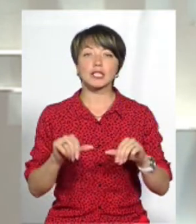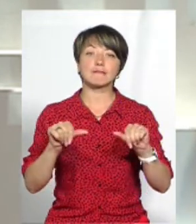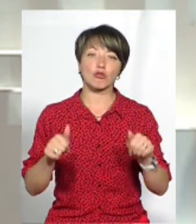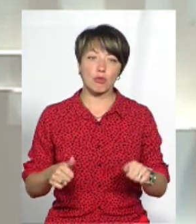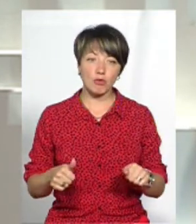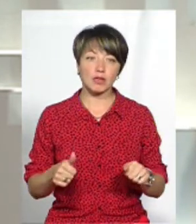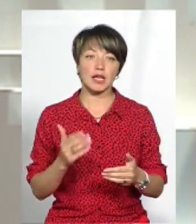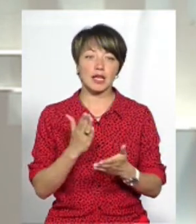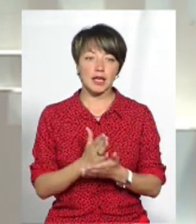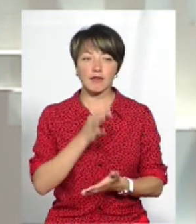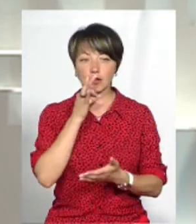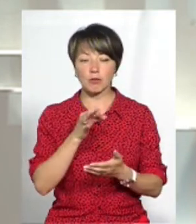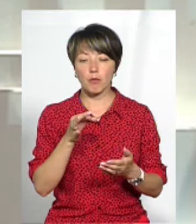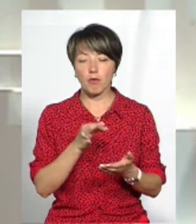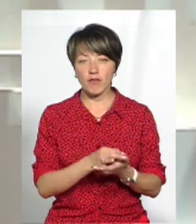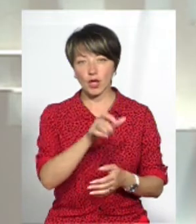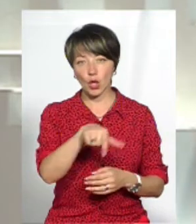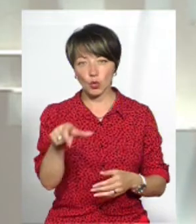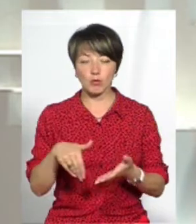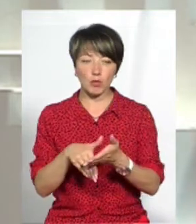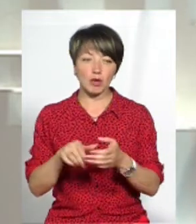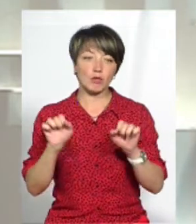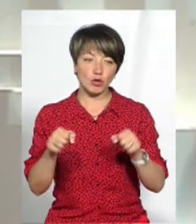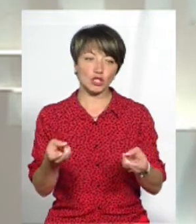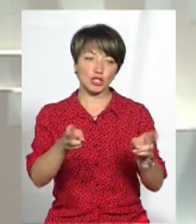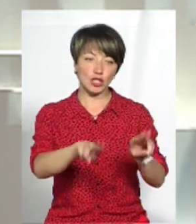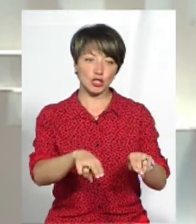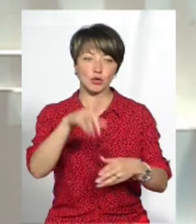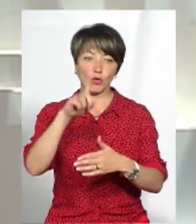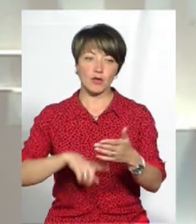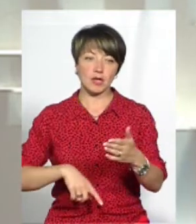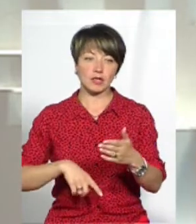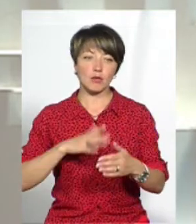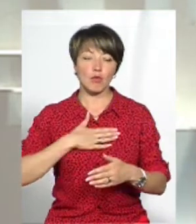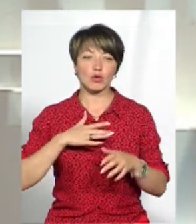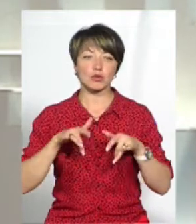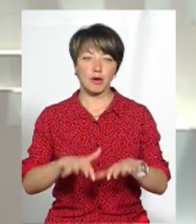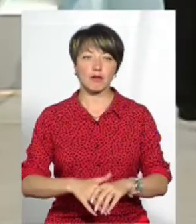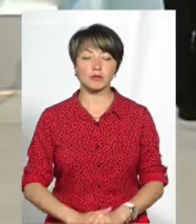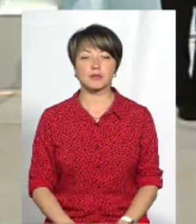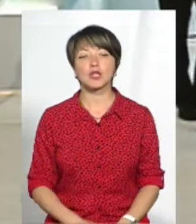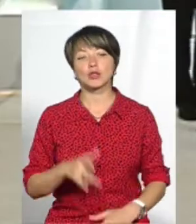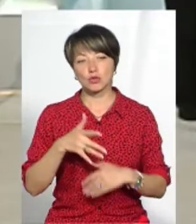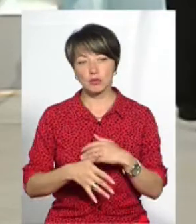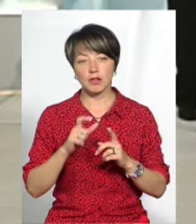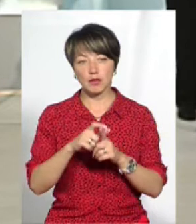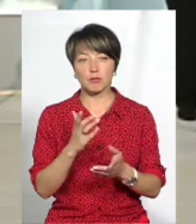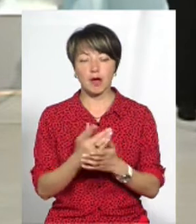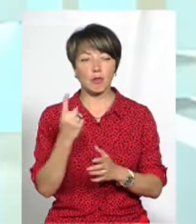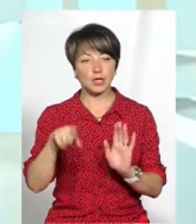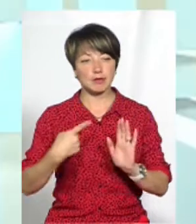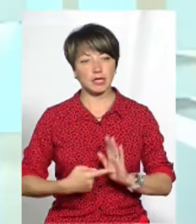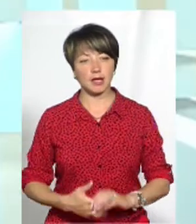сформований, є відповідні люди, помічники, на яких можна залишити і довірити їм мою справу. Зрозуміла ваша відповідь, маємо ще